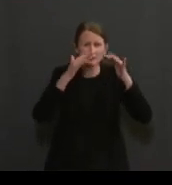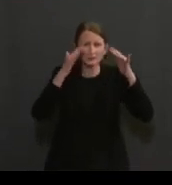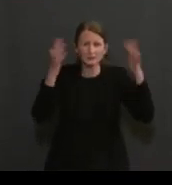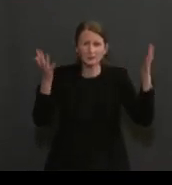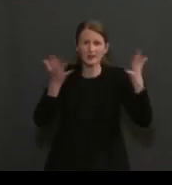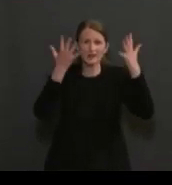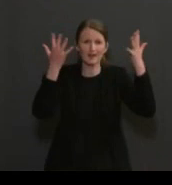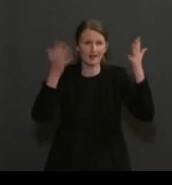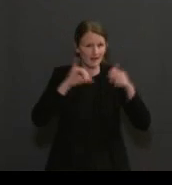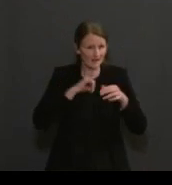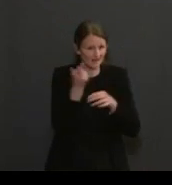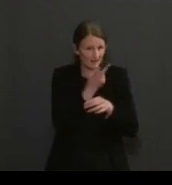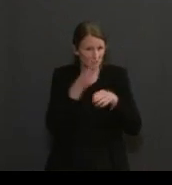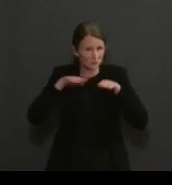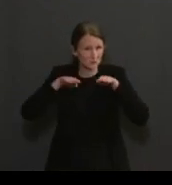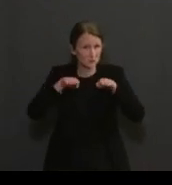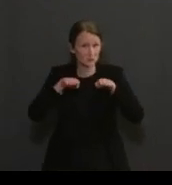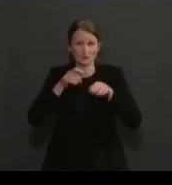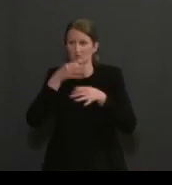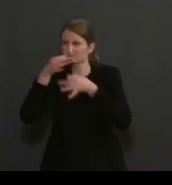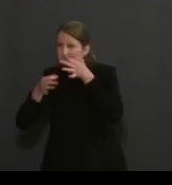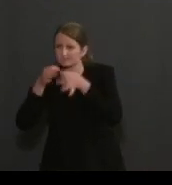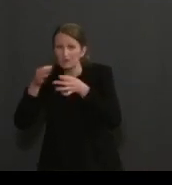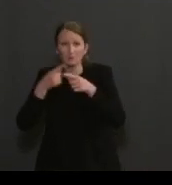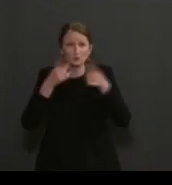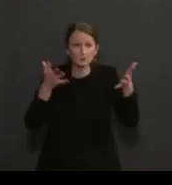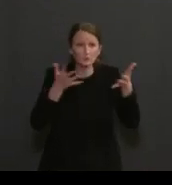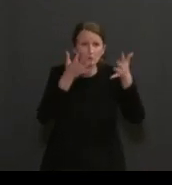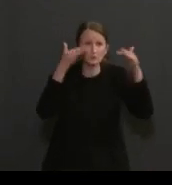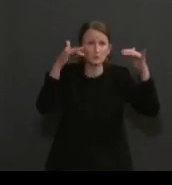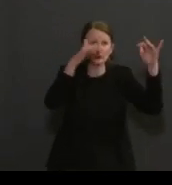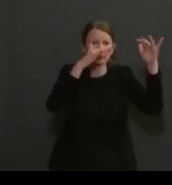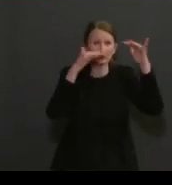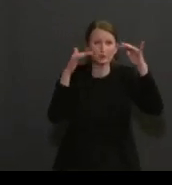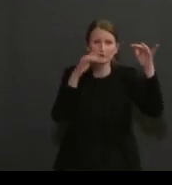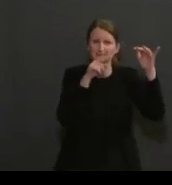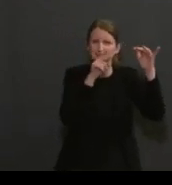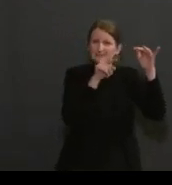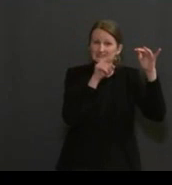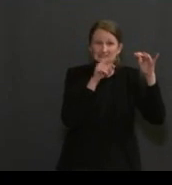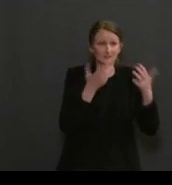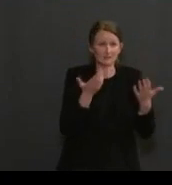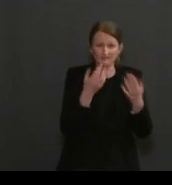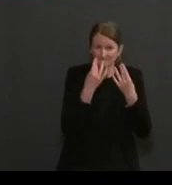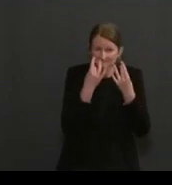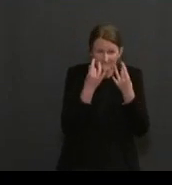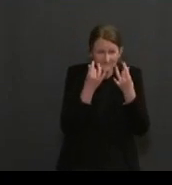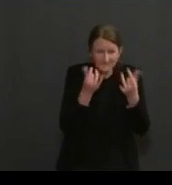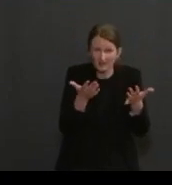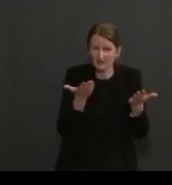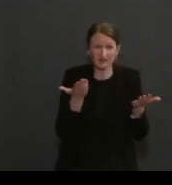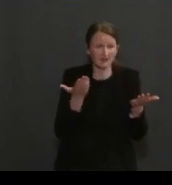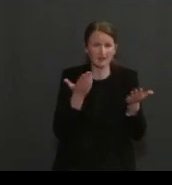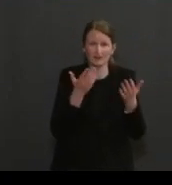terme, les aérosols. Ces aérosols sont des toutes fines gouttelettes qui restent, tellement elles sont légères,